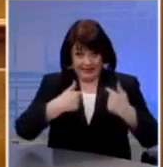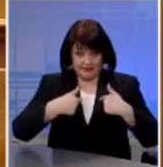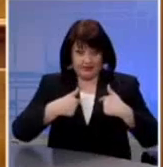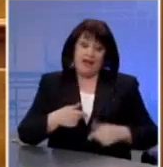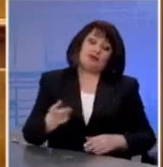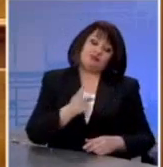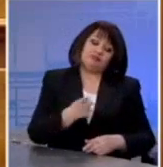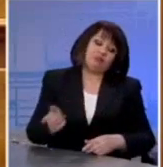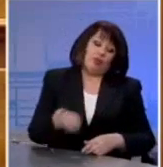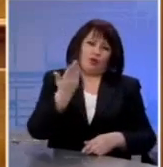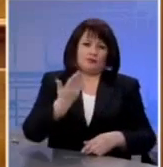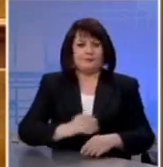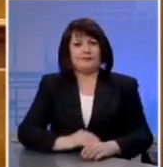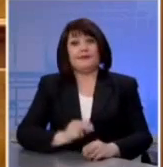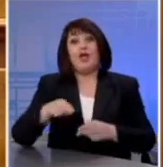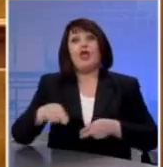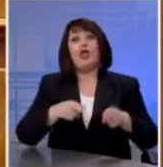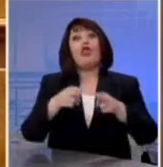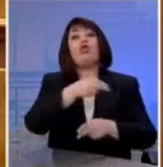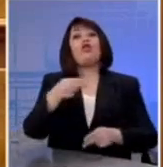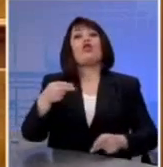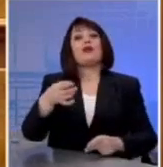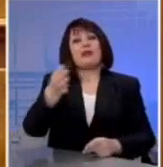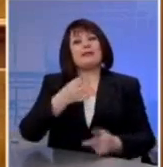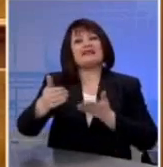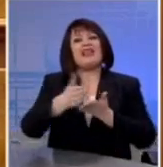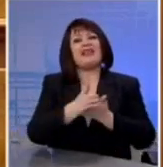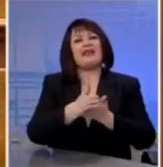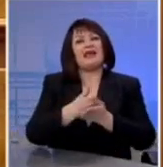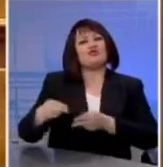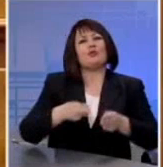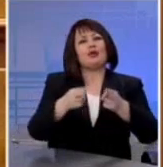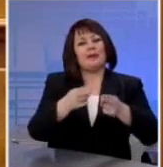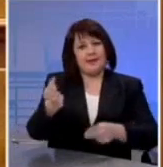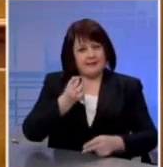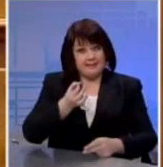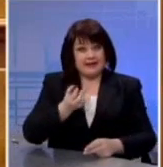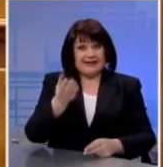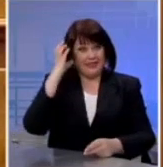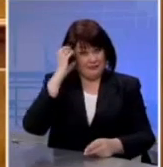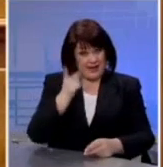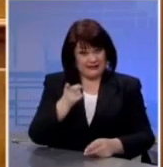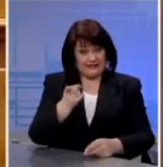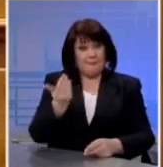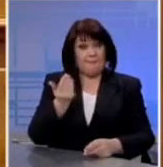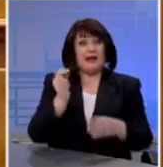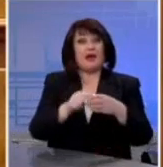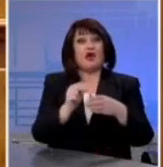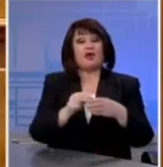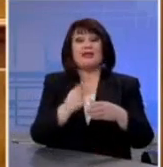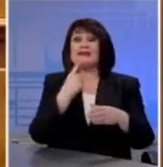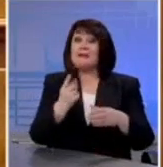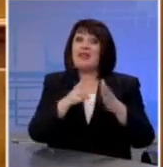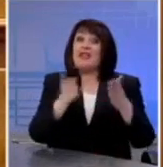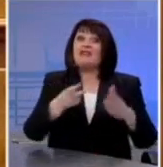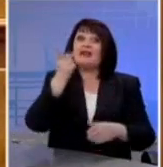Θοδωράκη, που μιλήσατε για την αδικία στο κόμμα, θα σας θυμίσω ότι προεκλογικά στις δημοσκοπήσεις σας δίνανε 17%.